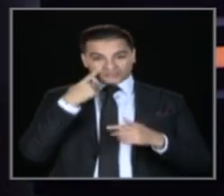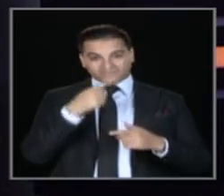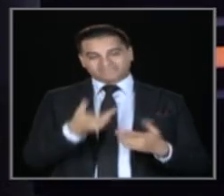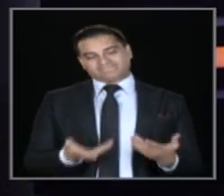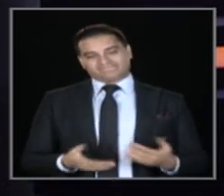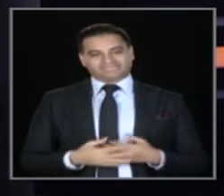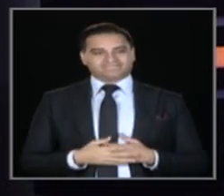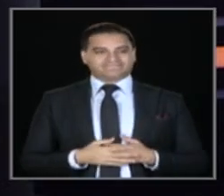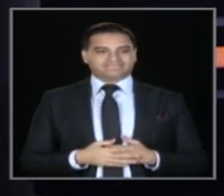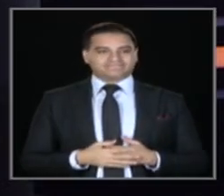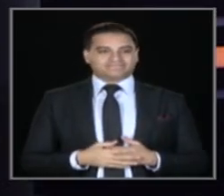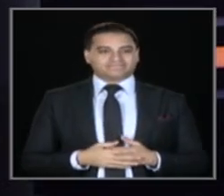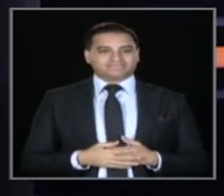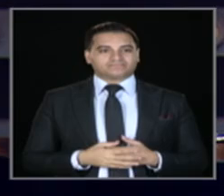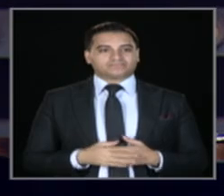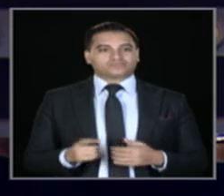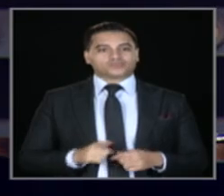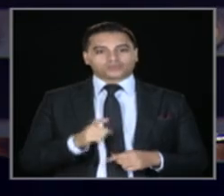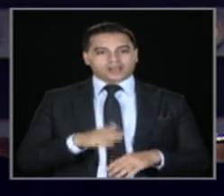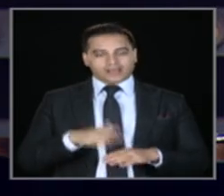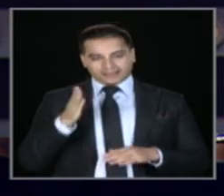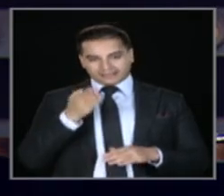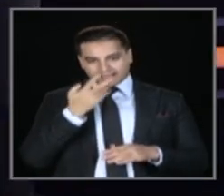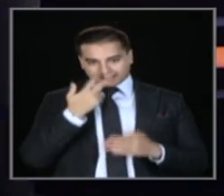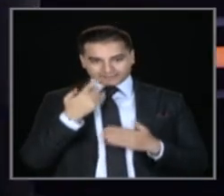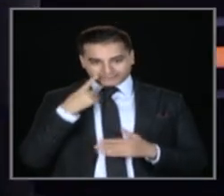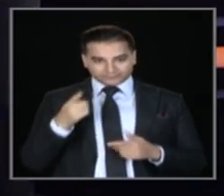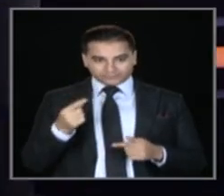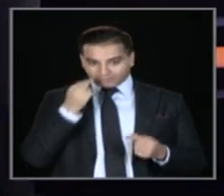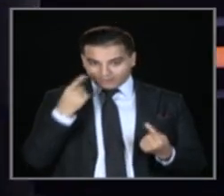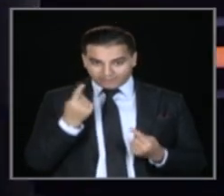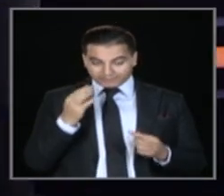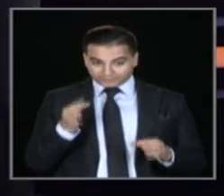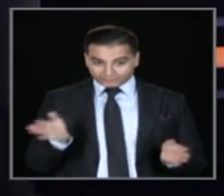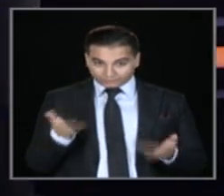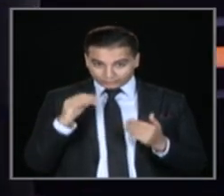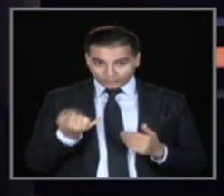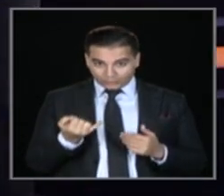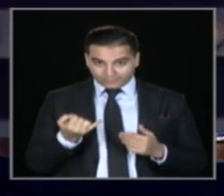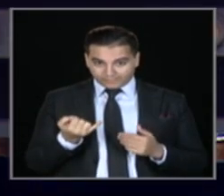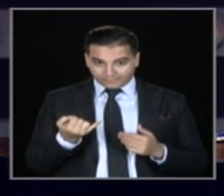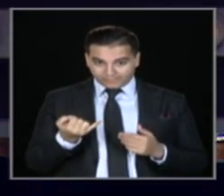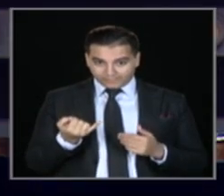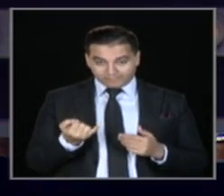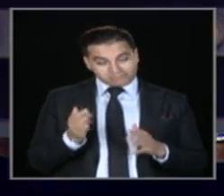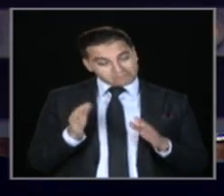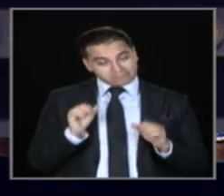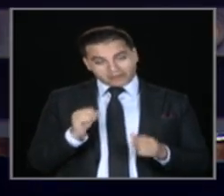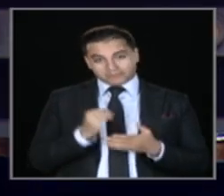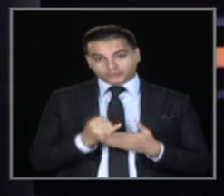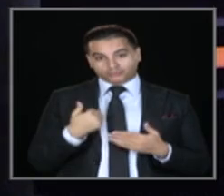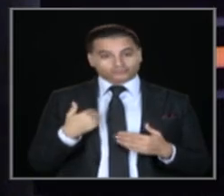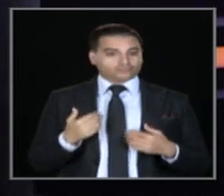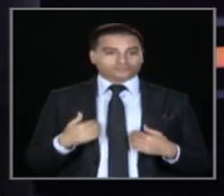يزيد سؤال في التاريخ سؤال معقول؟ كل الأسئلة بتاعتنا معقولة يعني يتوكل على الله؟ ده قرارك مش